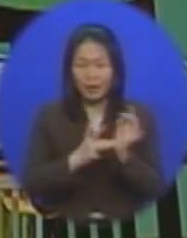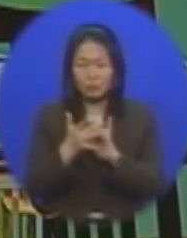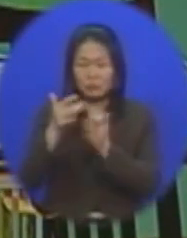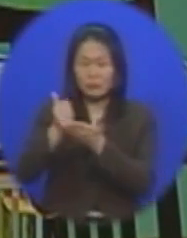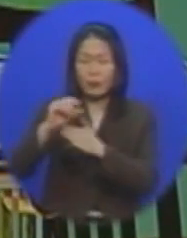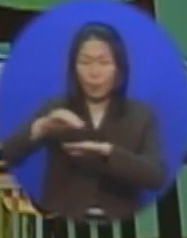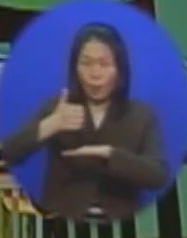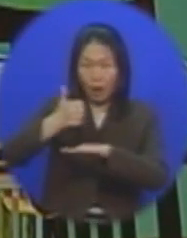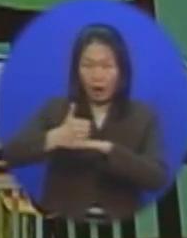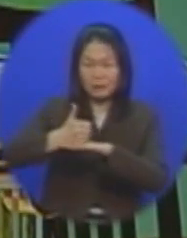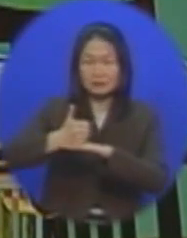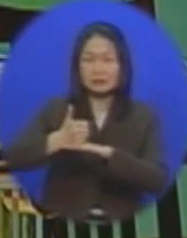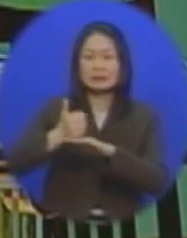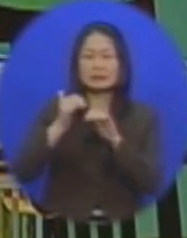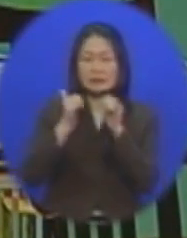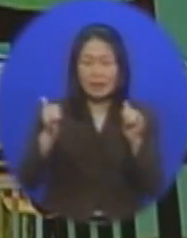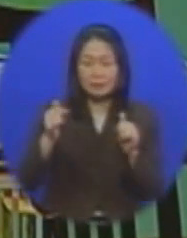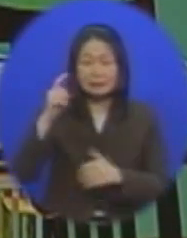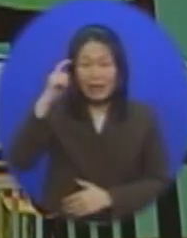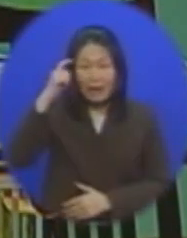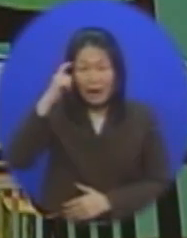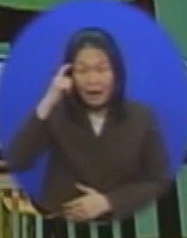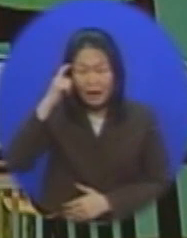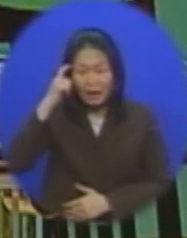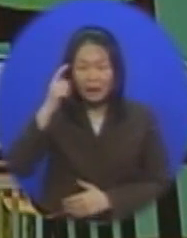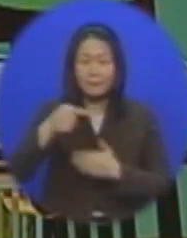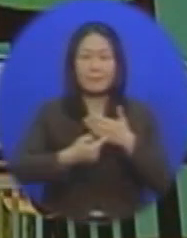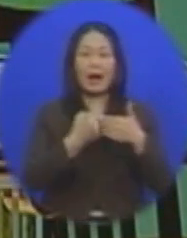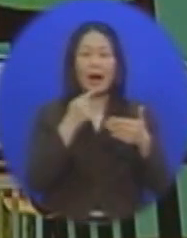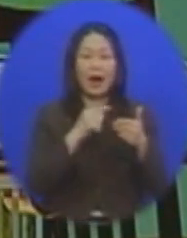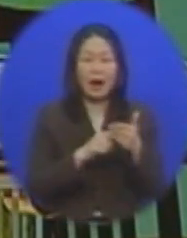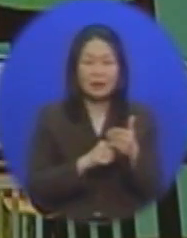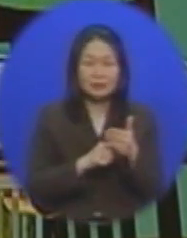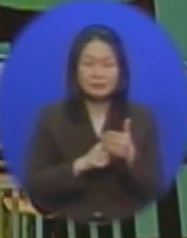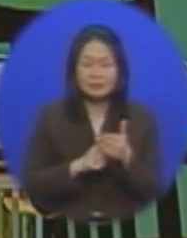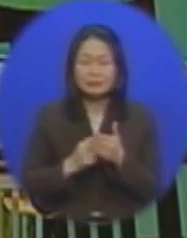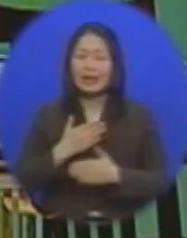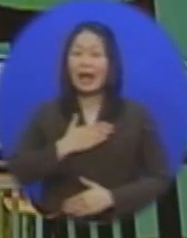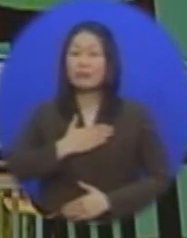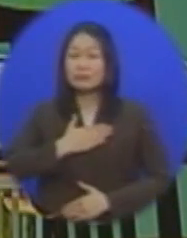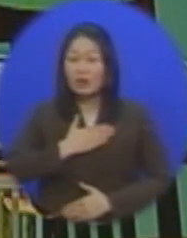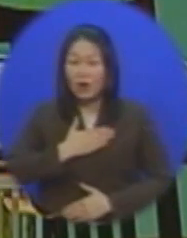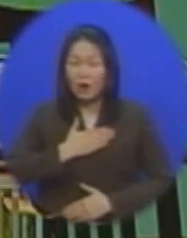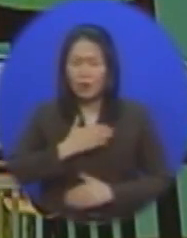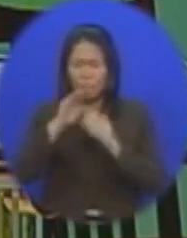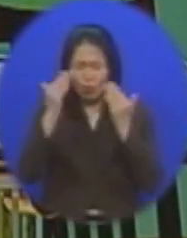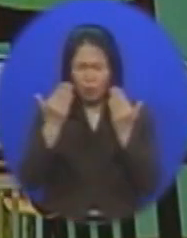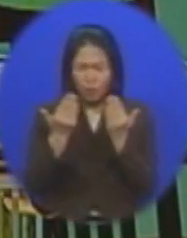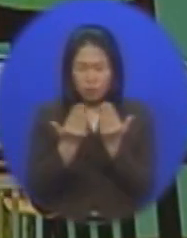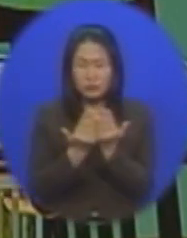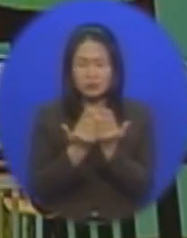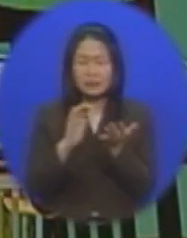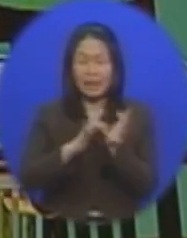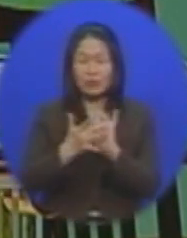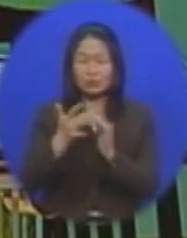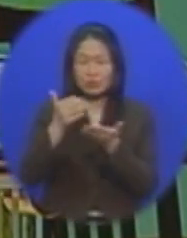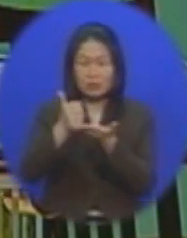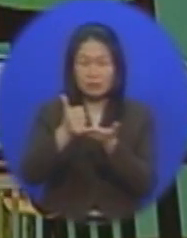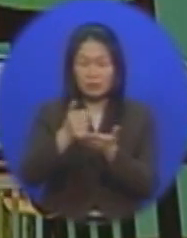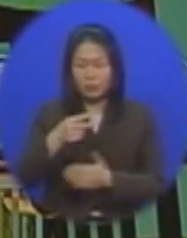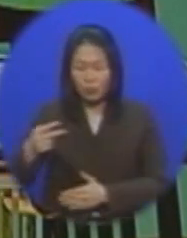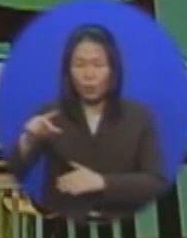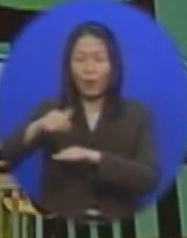왕이신 사람 그의 생각 그의 마음 그의 감정 모든 것에 있어서 예수님이